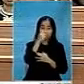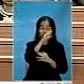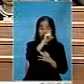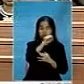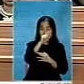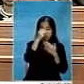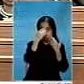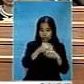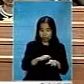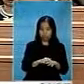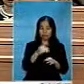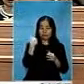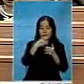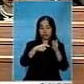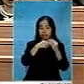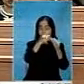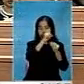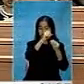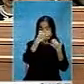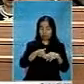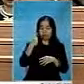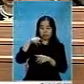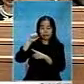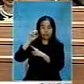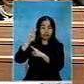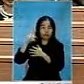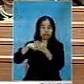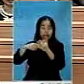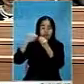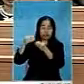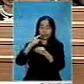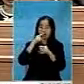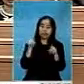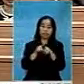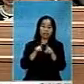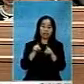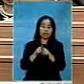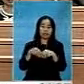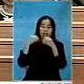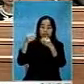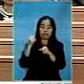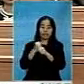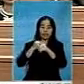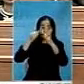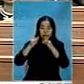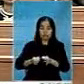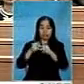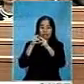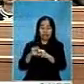ามานั่งในรัฐสภาแห่งนี้แล้วสมาชิกวุฒิสภาก็ควรจะต้องให้เขาเป็นผู้ตัดสินเ